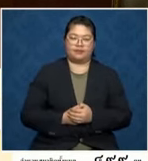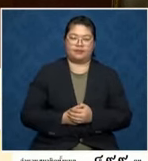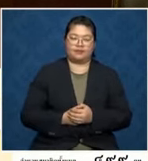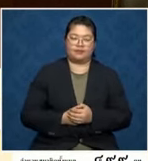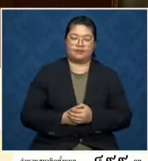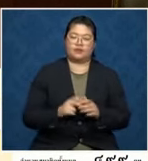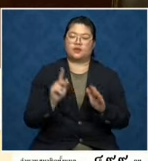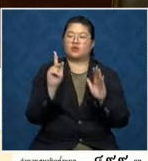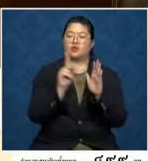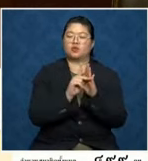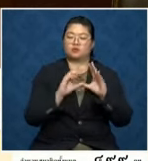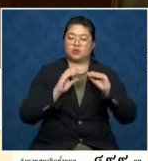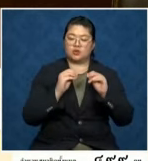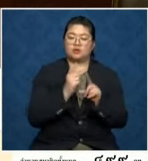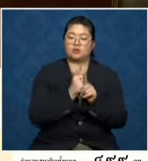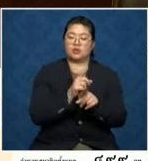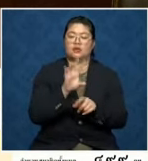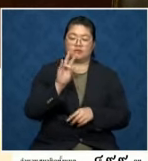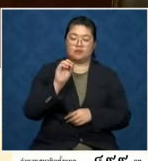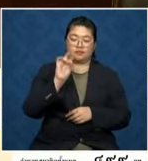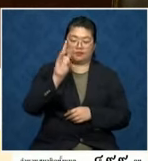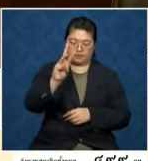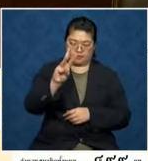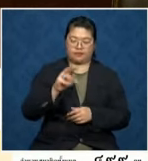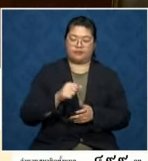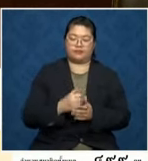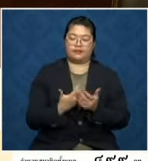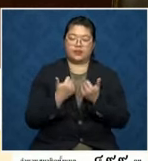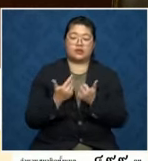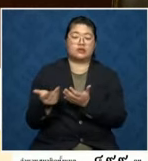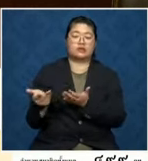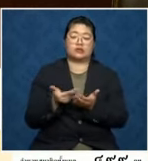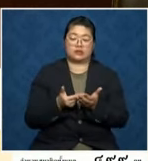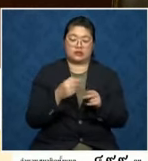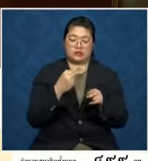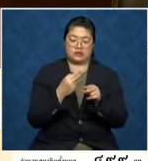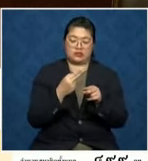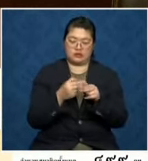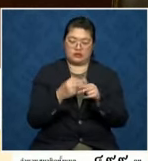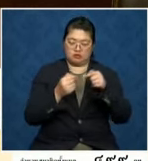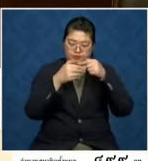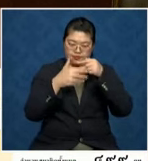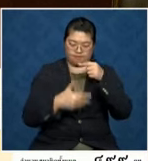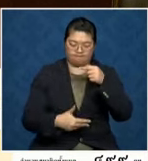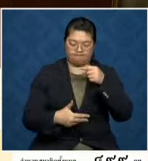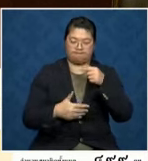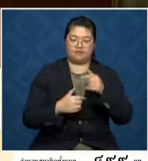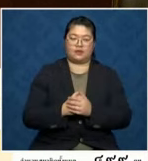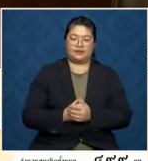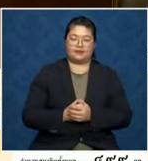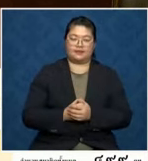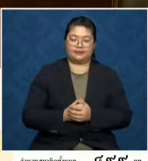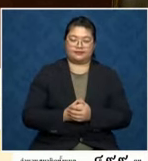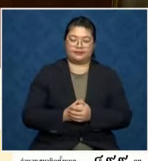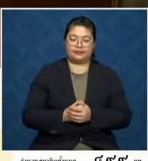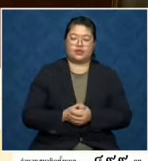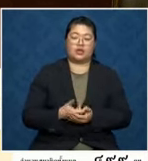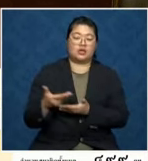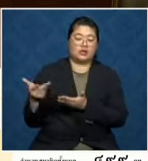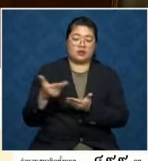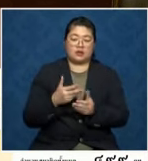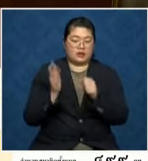คับข้อ76นะครับก็ขอเชิญผู้มีรายชื่อดังต่อไปนี้นะครับเข้าร่วมชี้แจงนะ